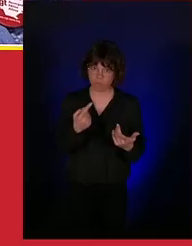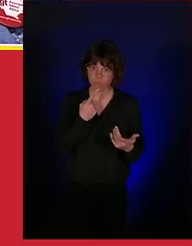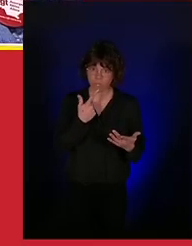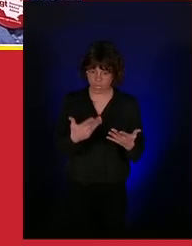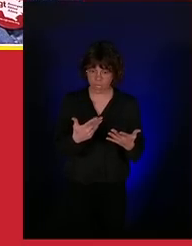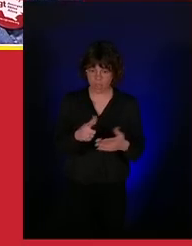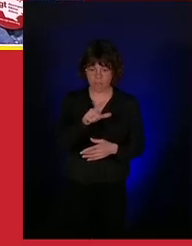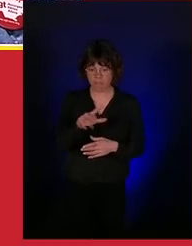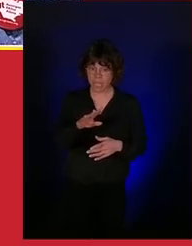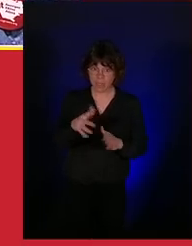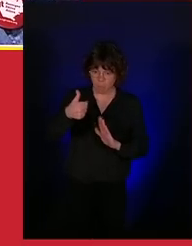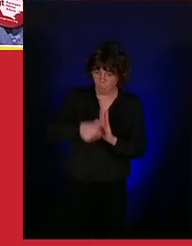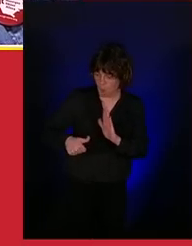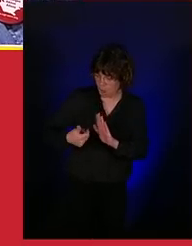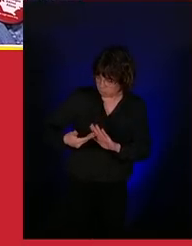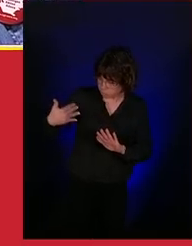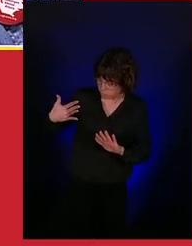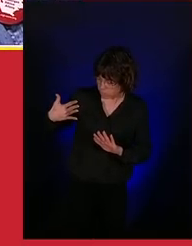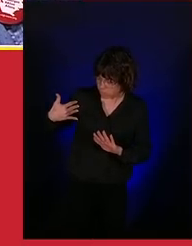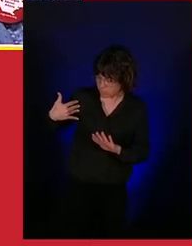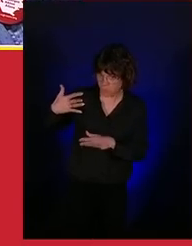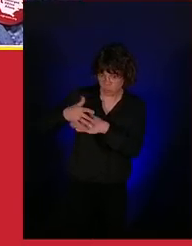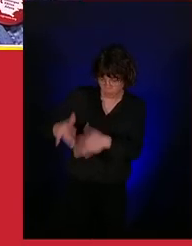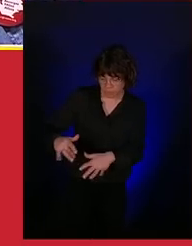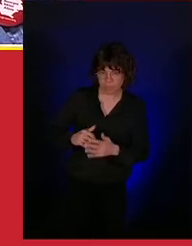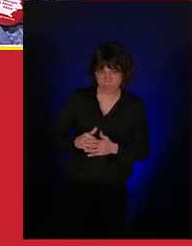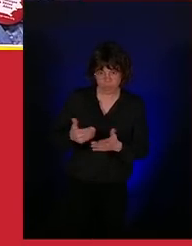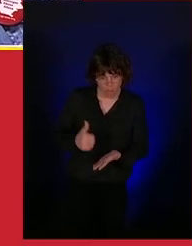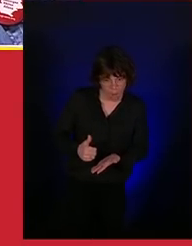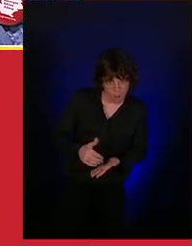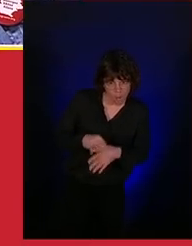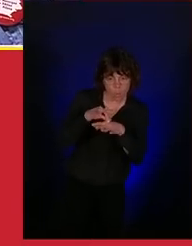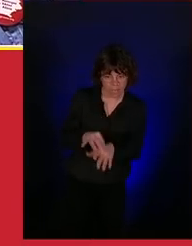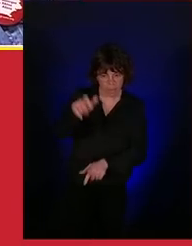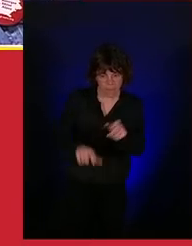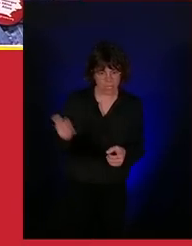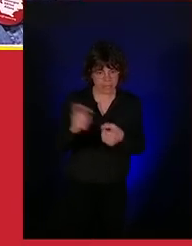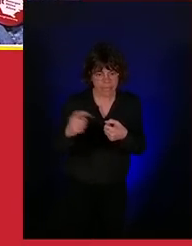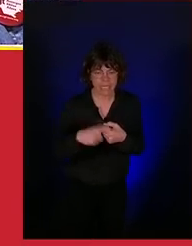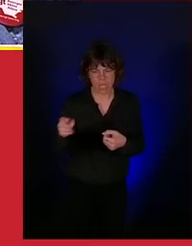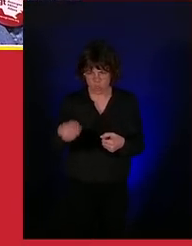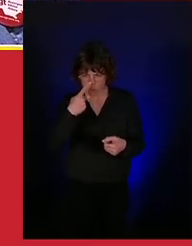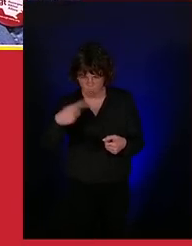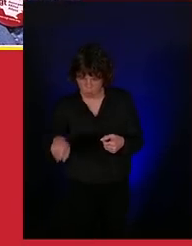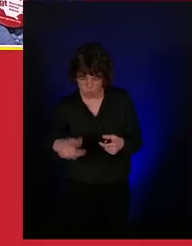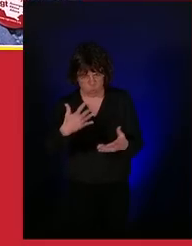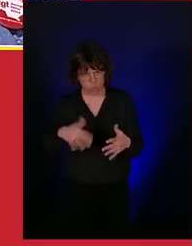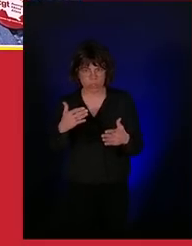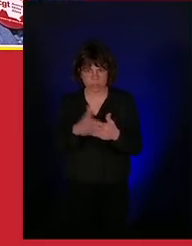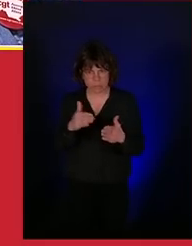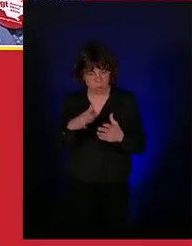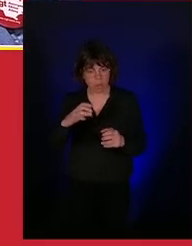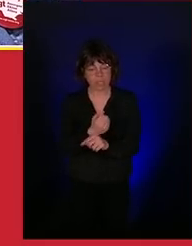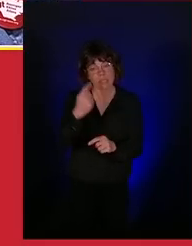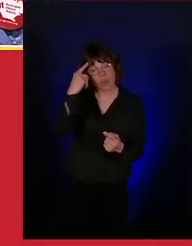à 24 mois d'exercice, en accompagnant les syndicats les plus en difficulté pour assurer cet objectif